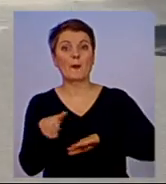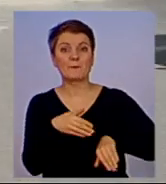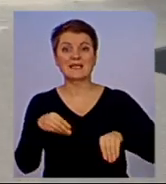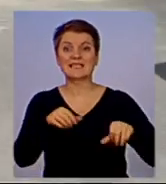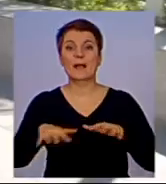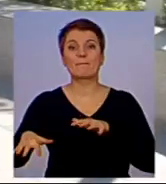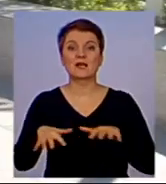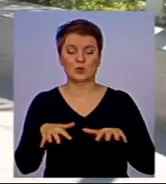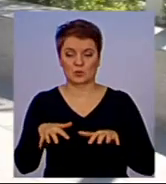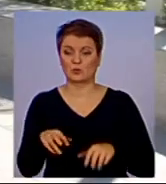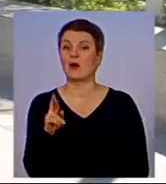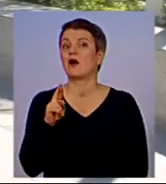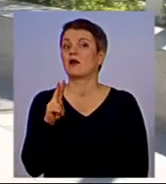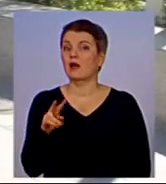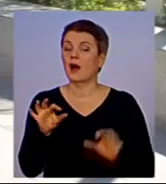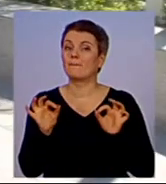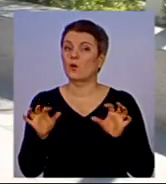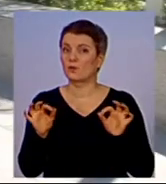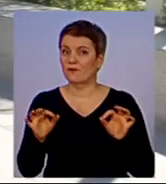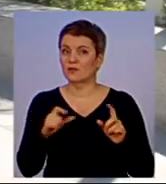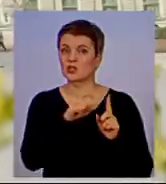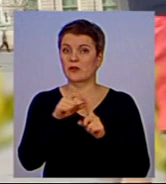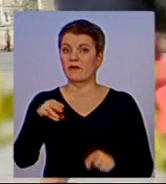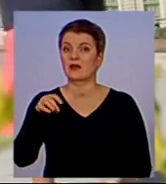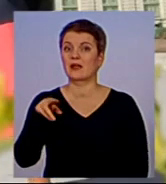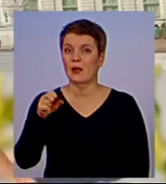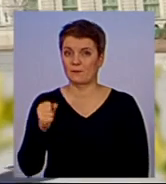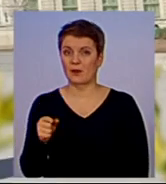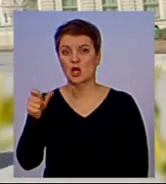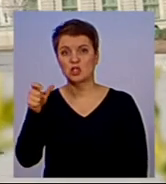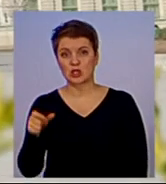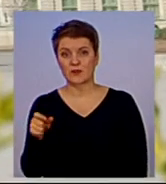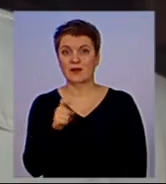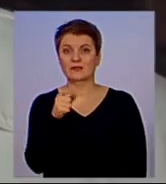як прокоментував слова Трампа виходець із Гаїті.